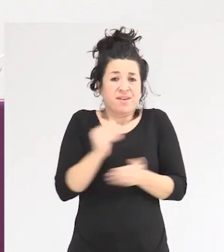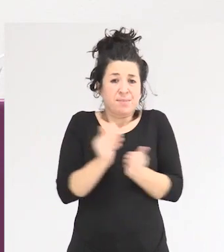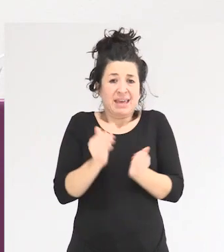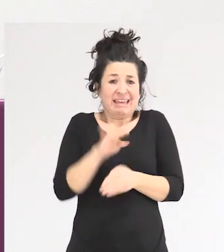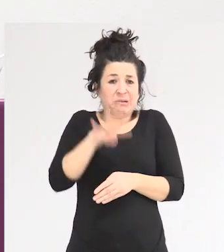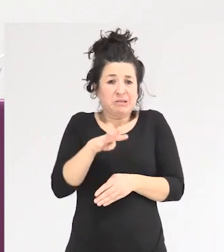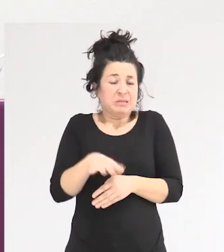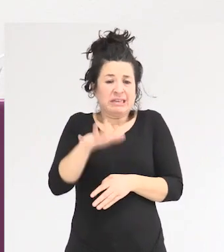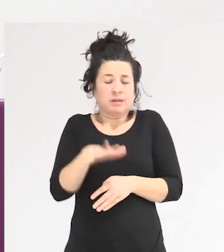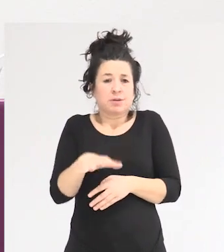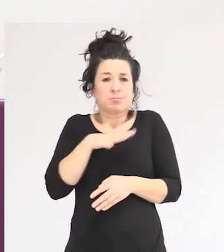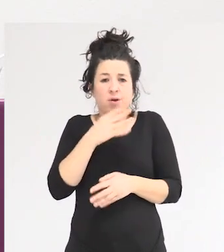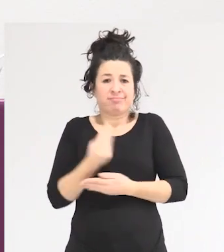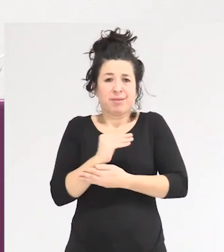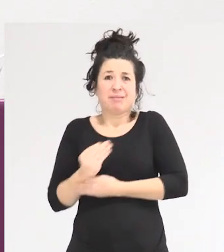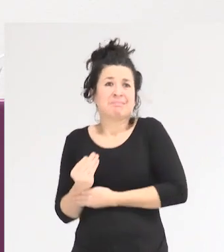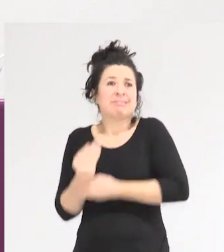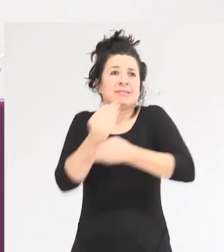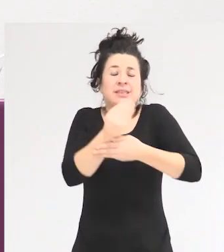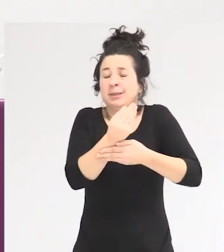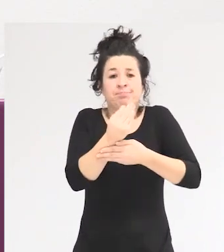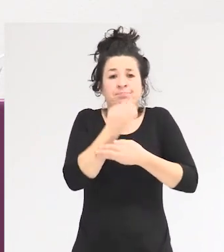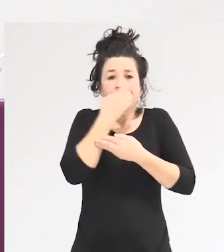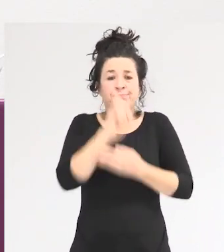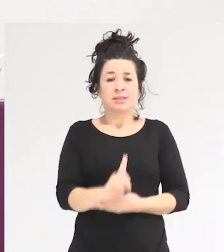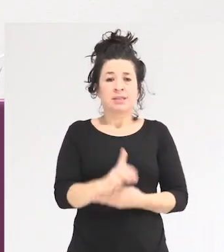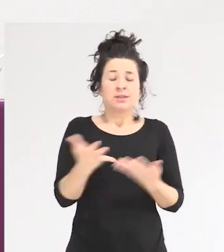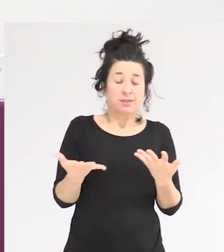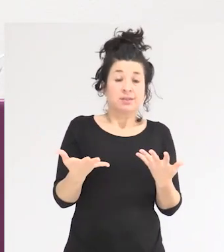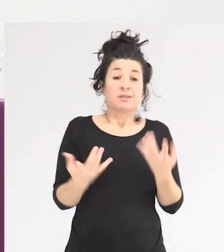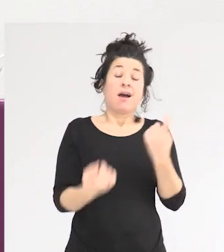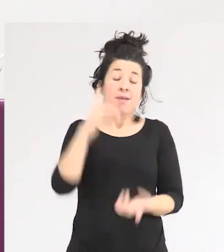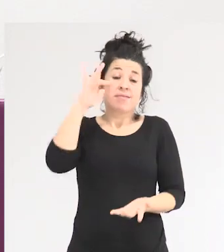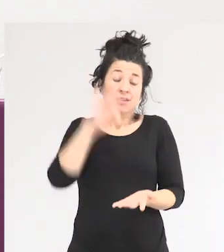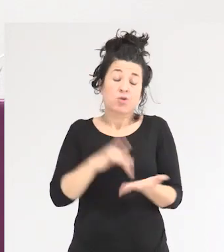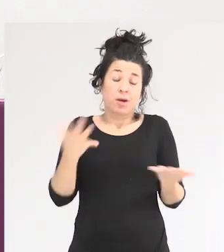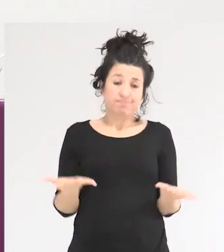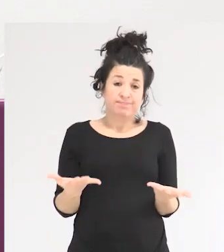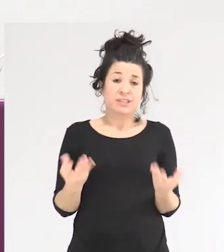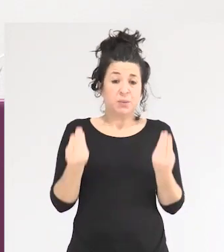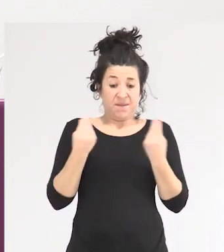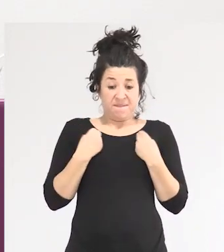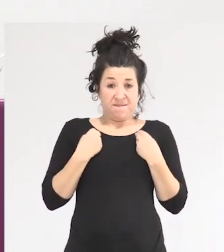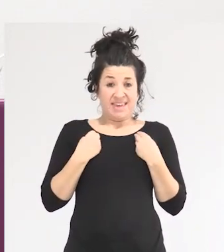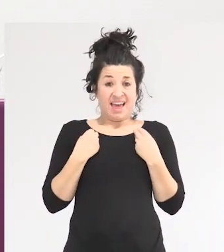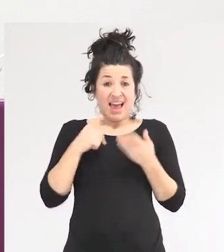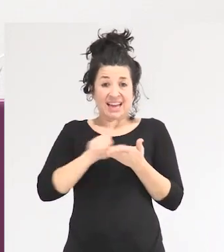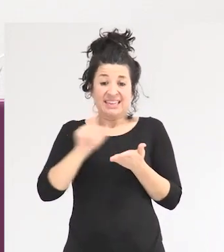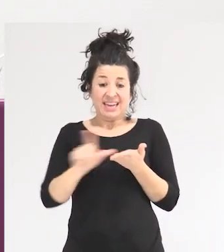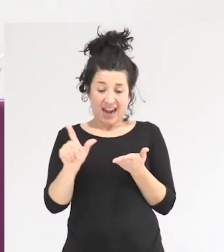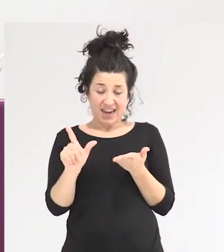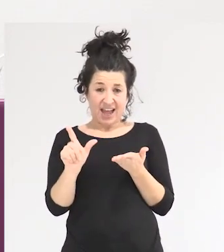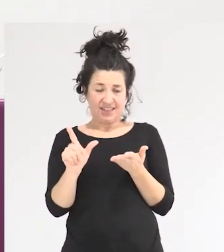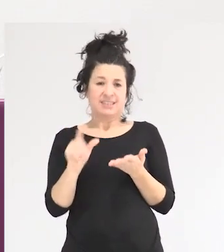berarekin joatea ere etzen planona, ez? Eta holako zaputzaldiak ba egoten dira, ez? Bizitza literarioa deitzen dugun hori ez dena idaztea, baizik